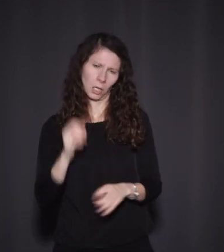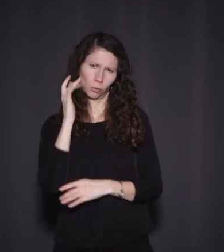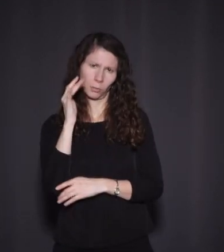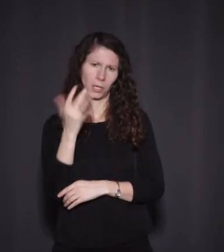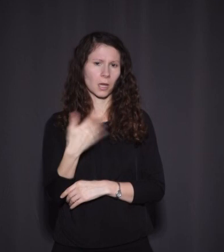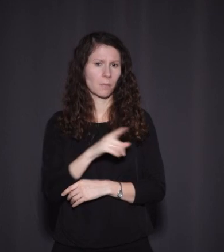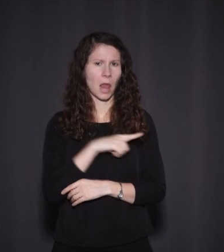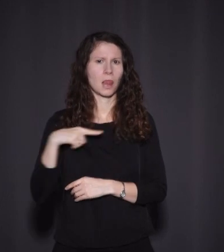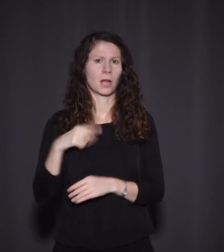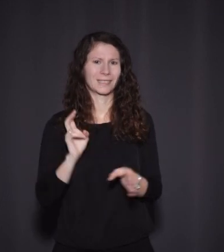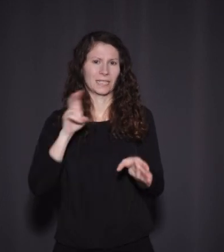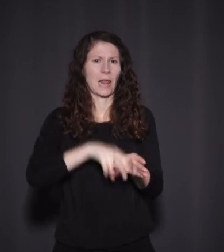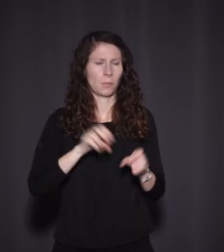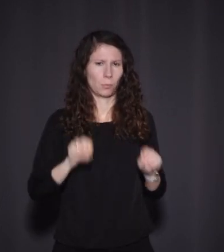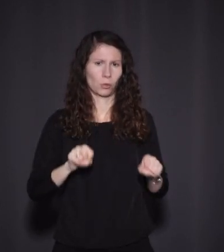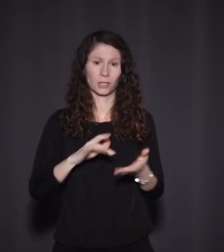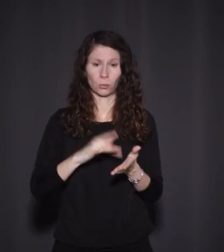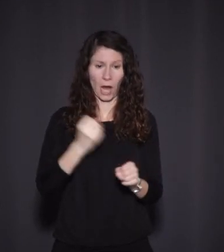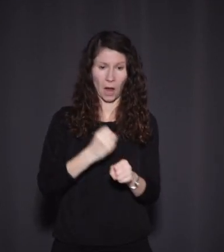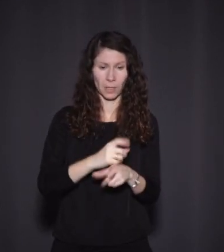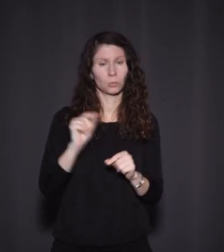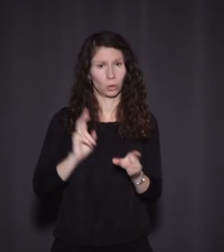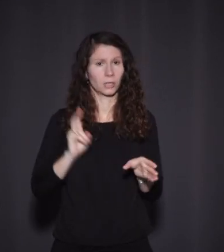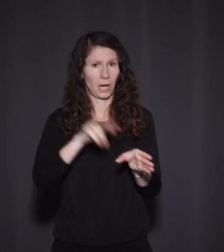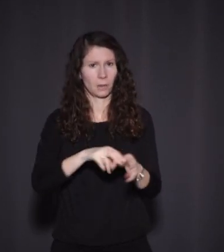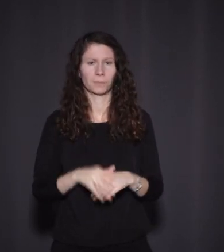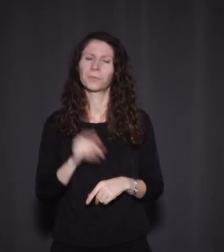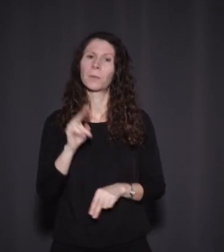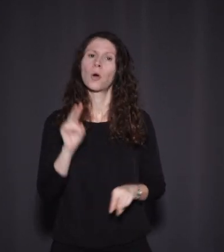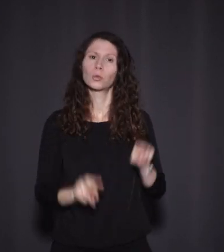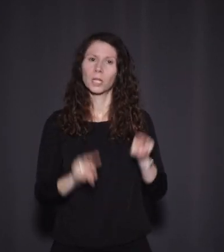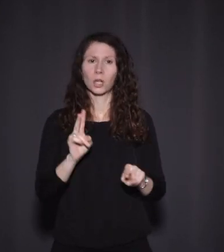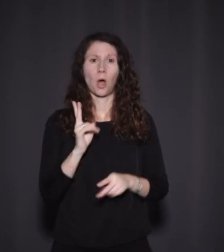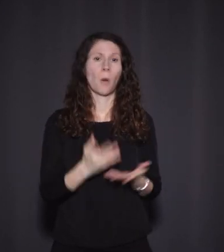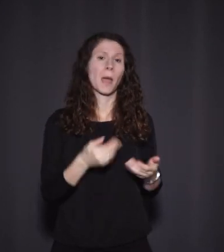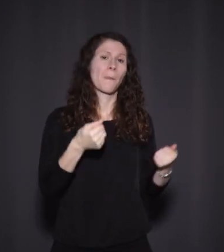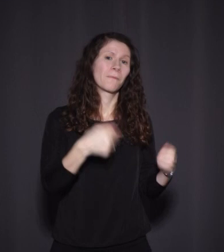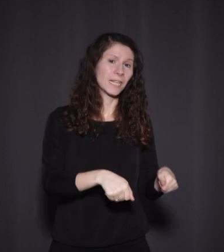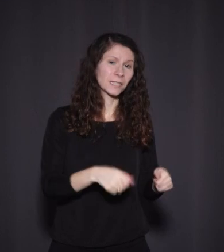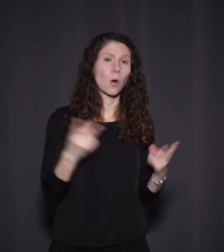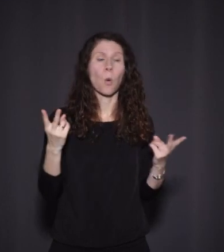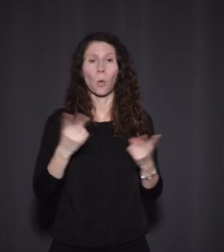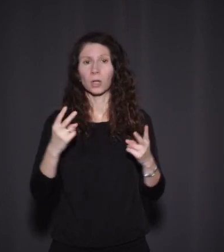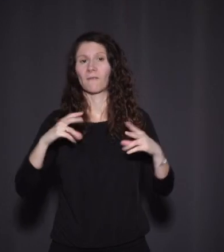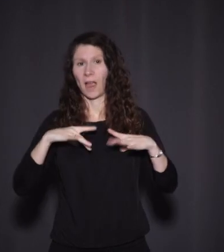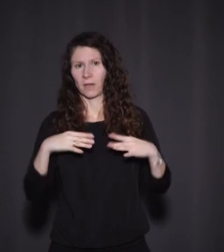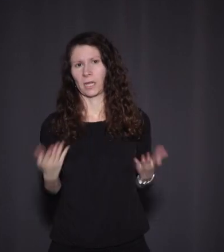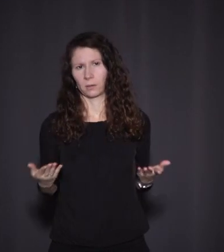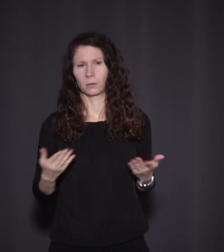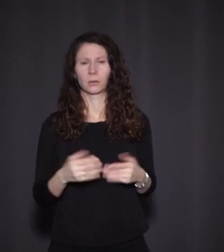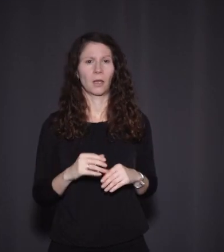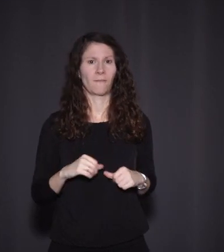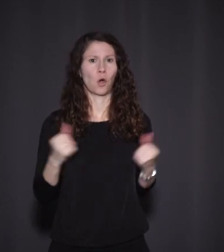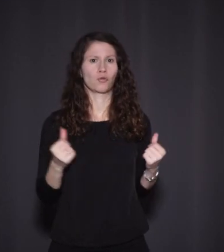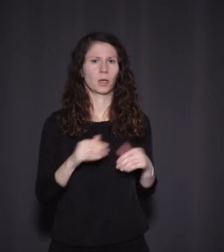länger auch Teilhabe ermöglichen, denn Arbeit ist auch immer Teilhabe. Es ist ein Unterschied, ob ich das verpflichtend mache oder ob ich sage, frühes